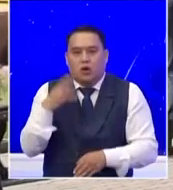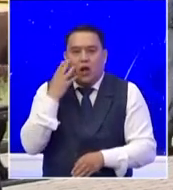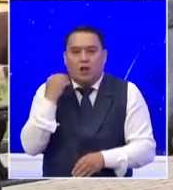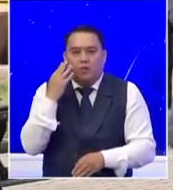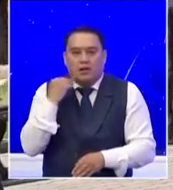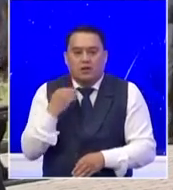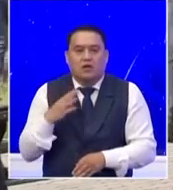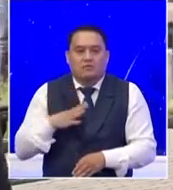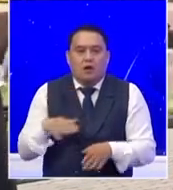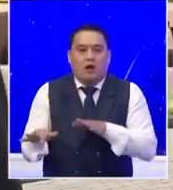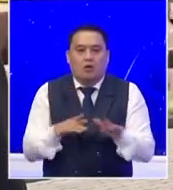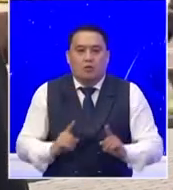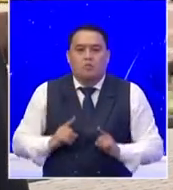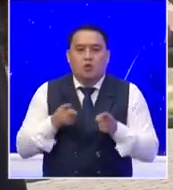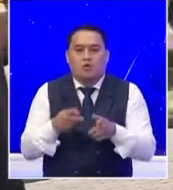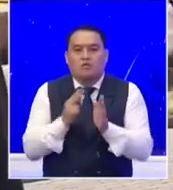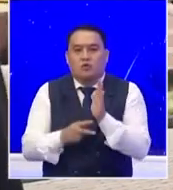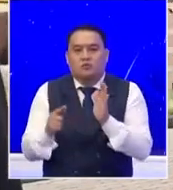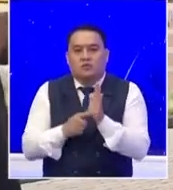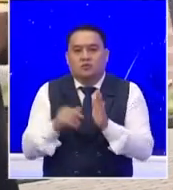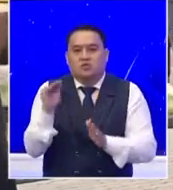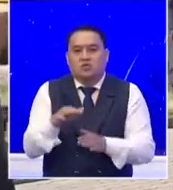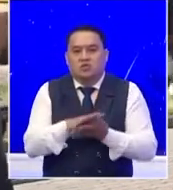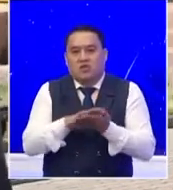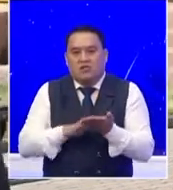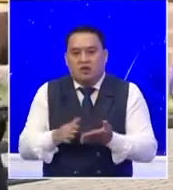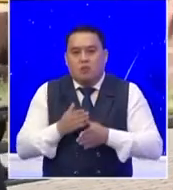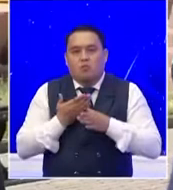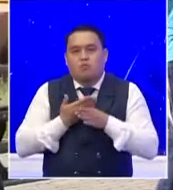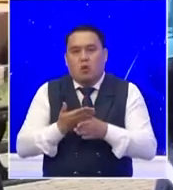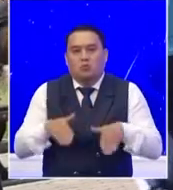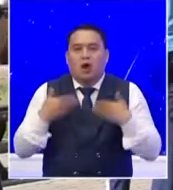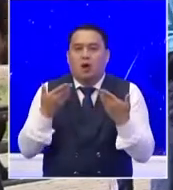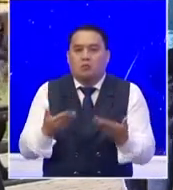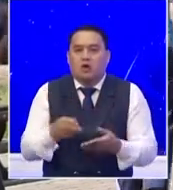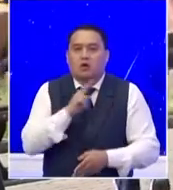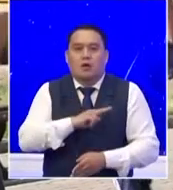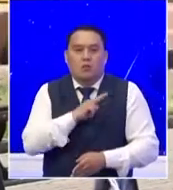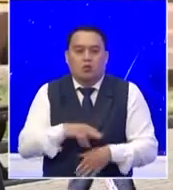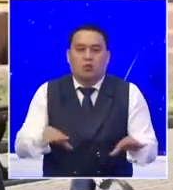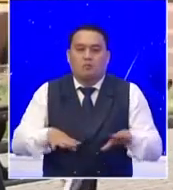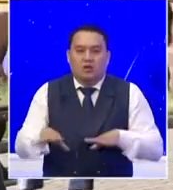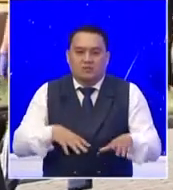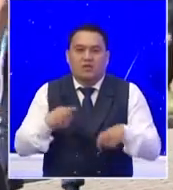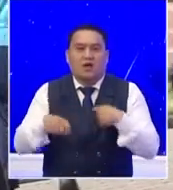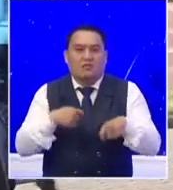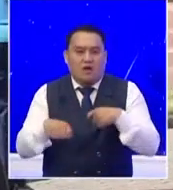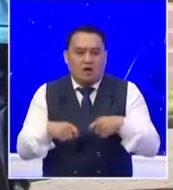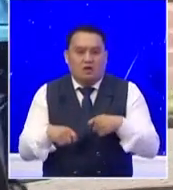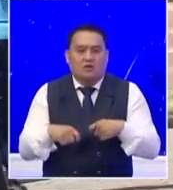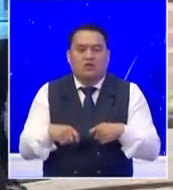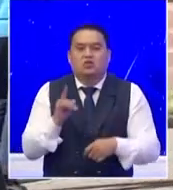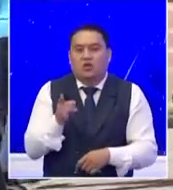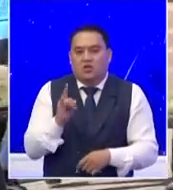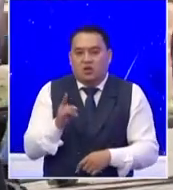С начала акции к нам поступили уже 87 тысяч заявок о помощи. В основном обращаются те, кто работают на базаре мелкими торговцами и от частных